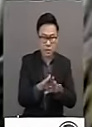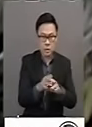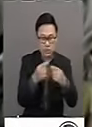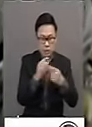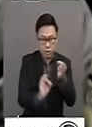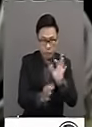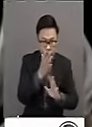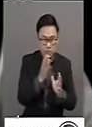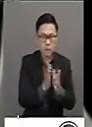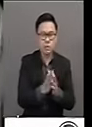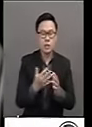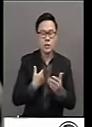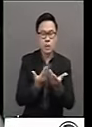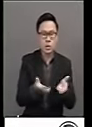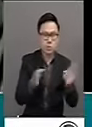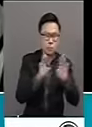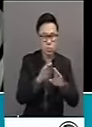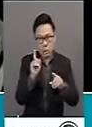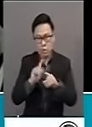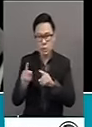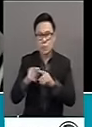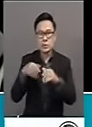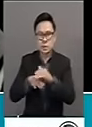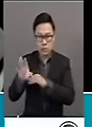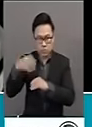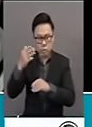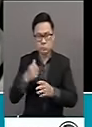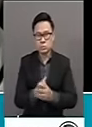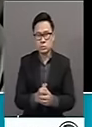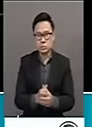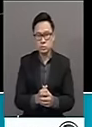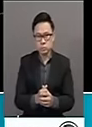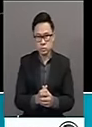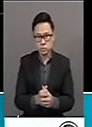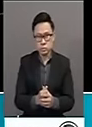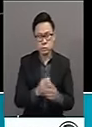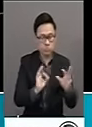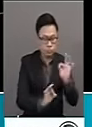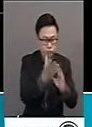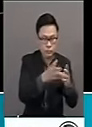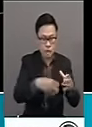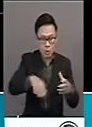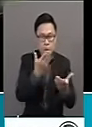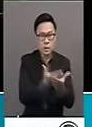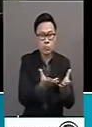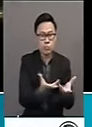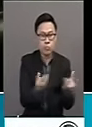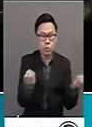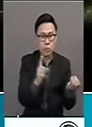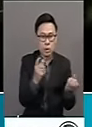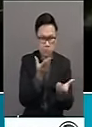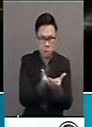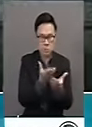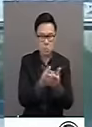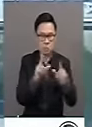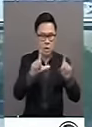กิดไฟไหม้ขึ้นก็เลยพาทั้งครอบครัวพาตัวเองออกมาจากกองไฟนะคะคุณผู้ชมมูลค่าความเสียหายเบื้องต้นที่ประมาณเนี่ยก็หล